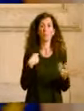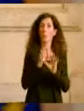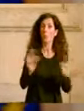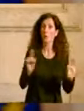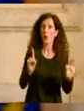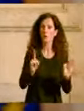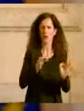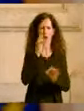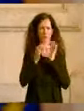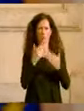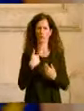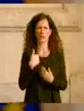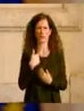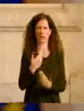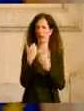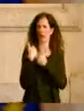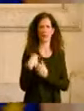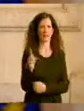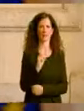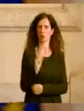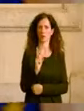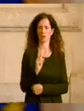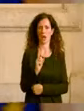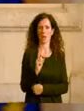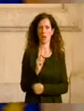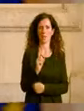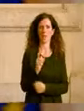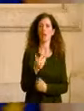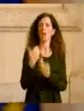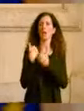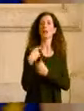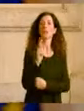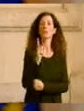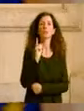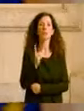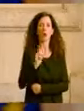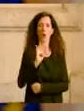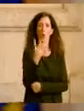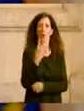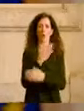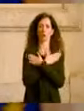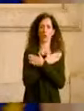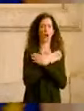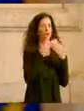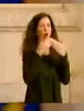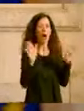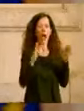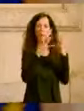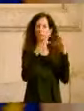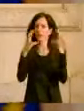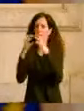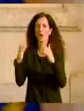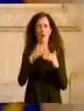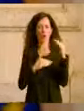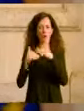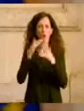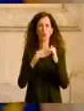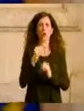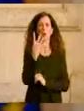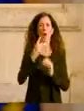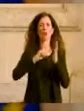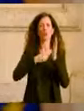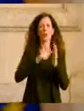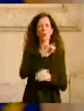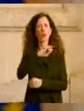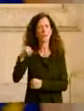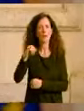irresponsabile disporre già dal 4 maggio la riapertura per la manifattura, per le costruzioni, 4 milioni e mezzo di